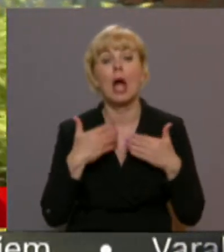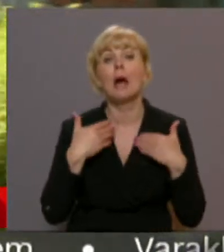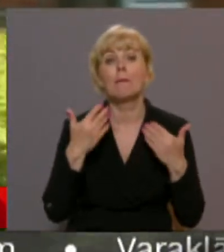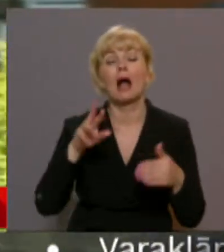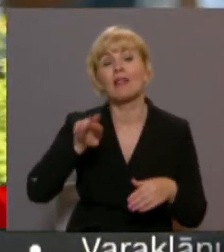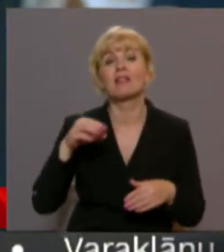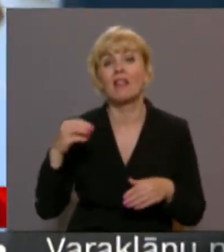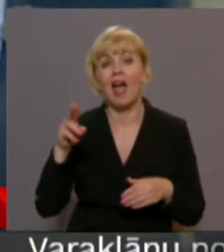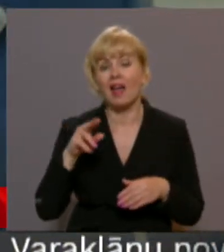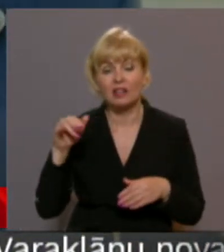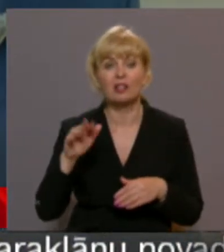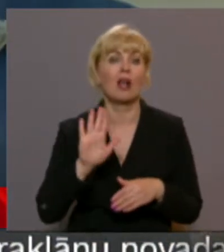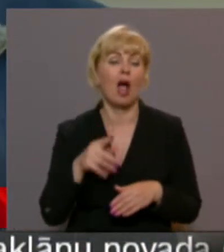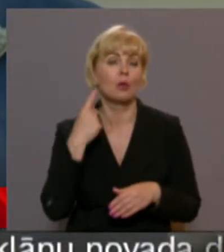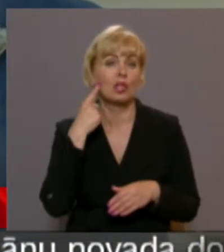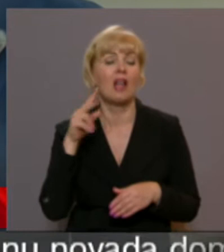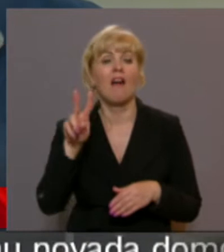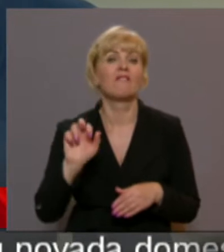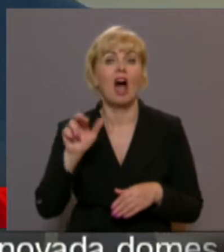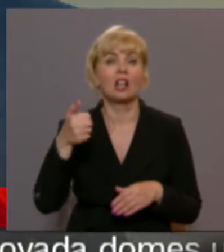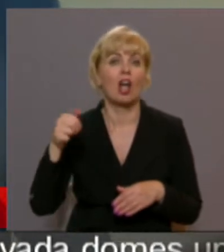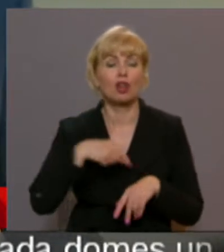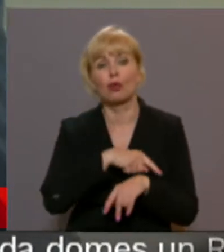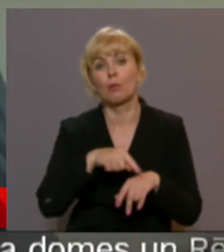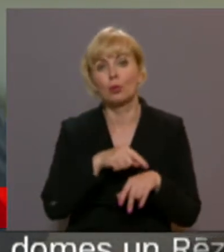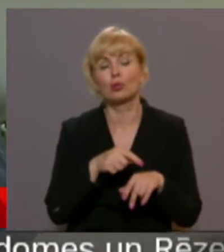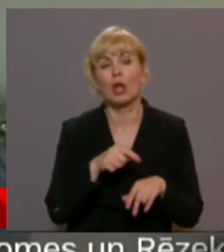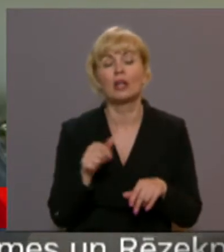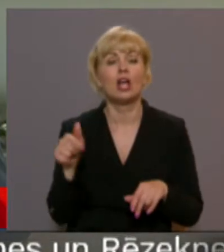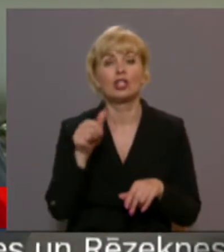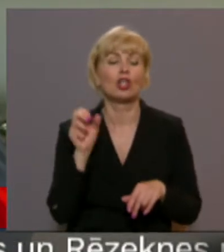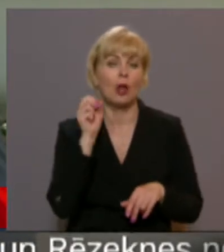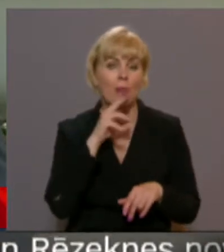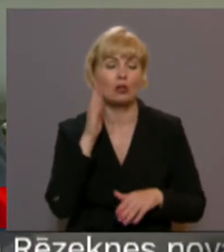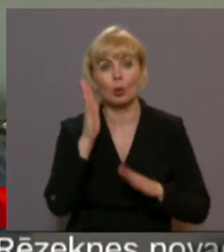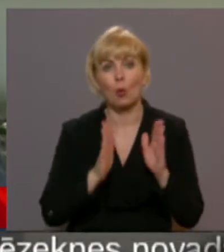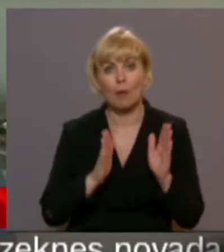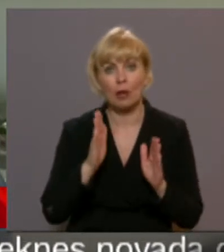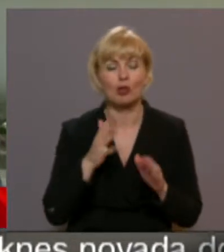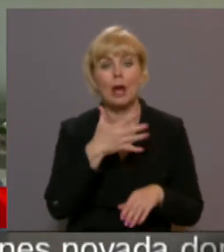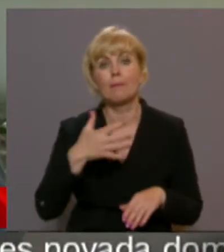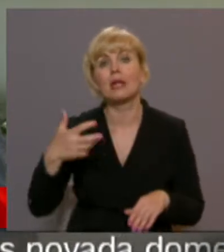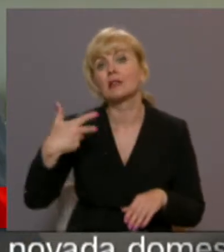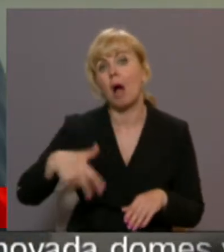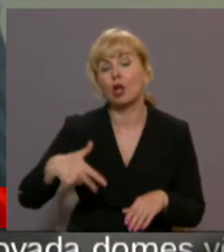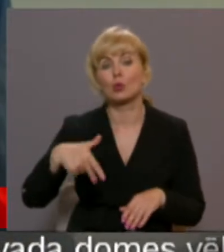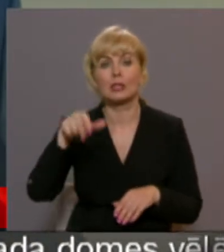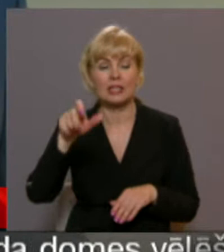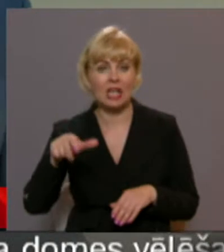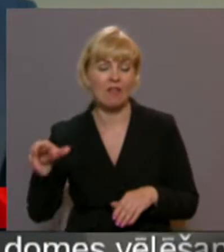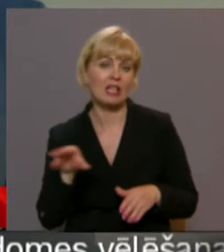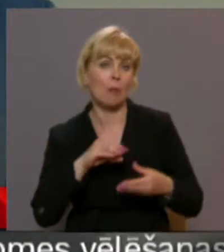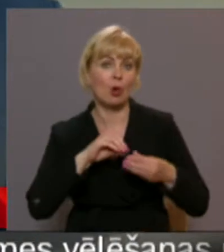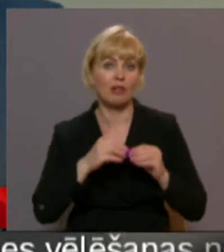Denis. Tātad, kā dzirdējām, Vangažos līdz 16:00 pēcpusdienā nobalsojuši aptuveni 580 cilvēki, ņemot vērā to,